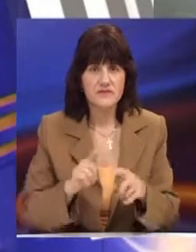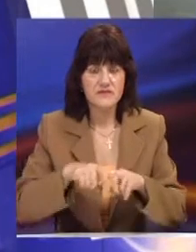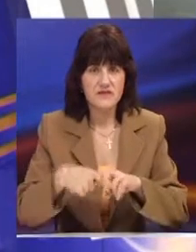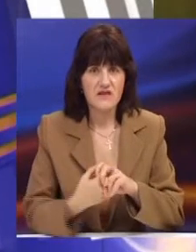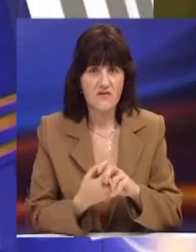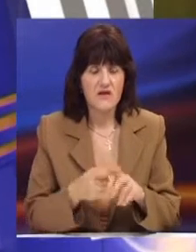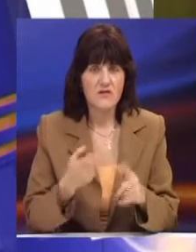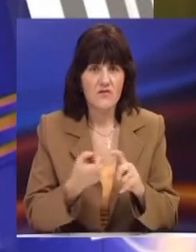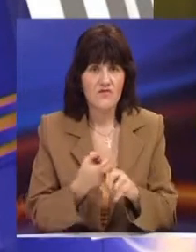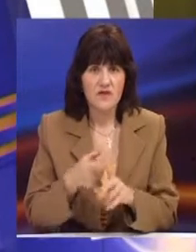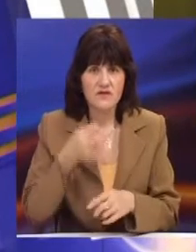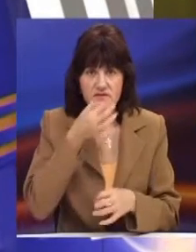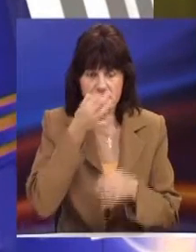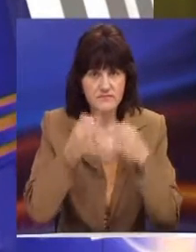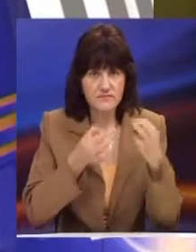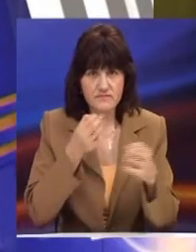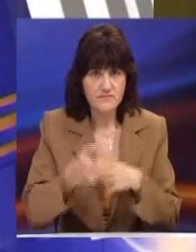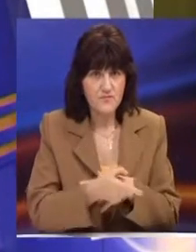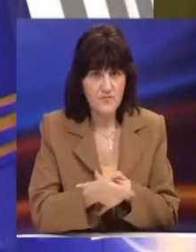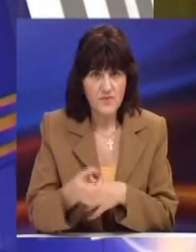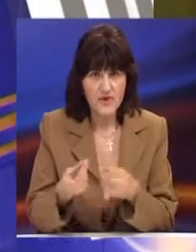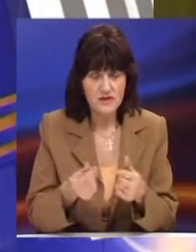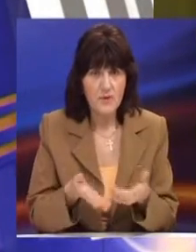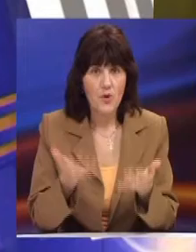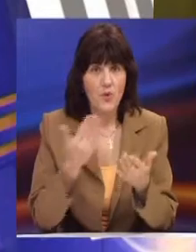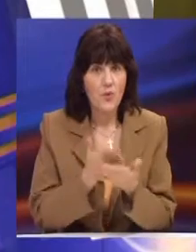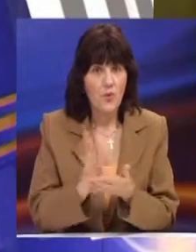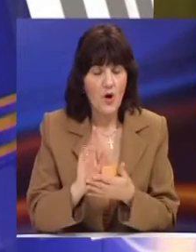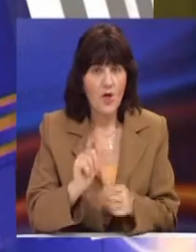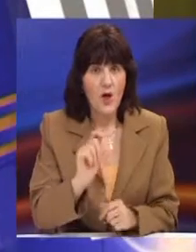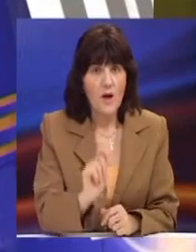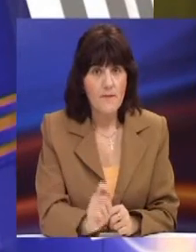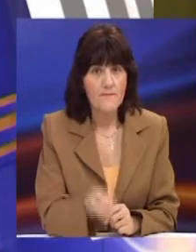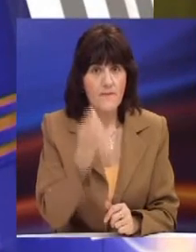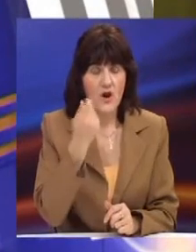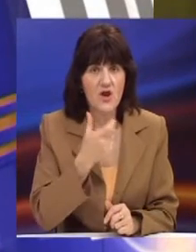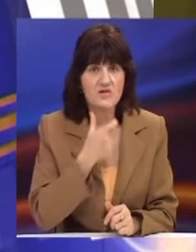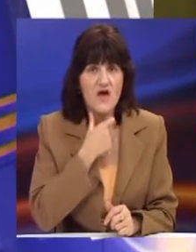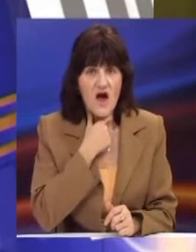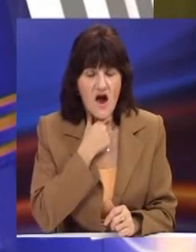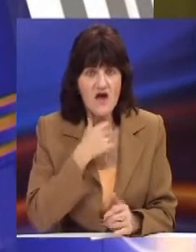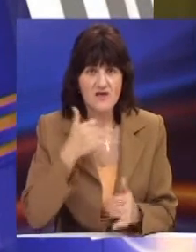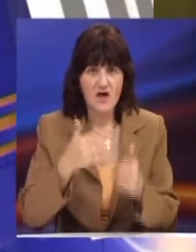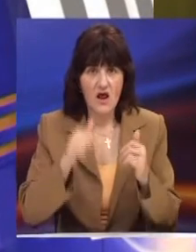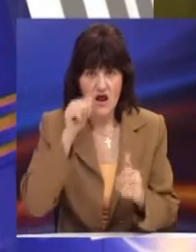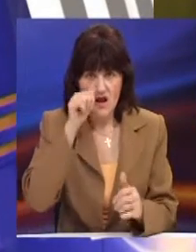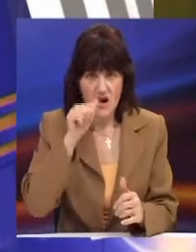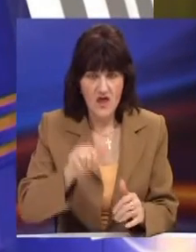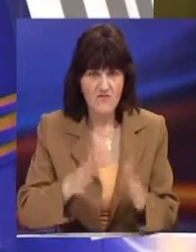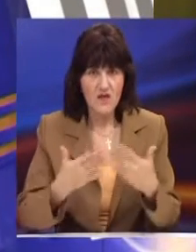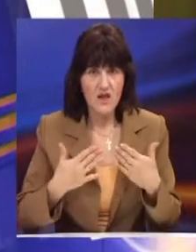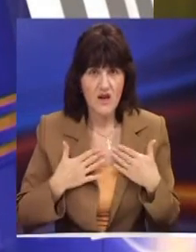ispitivanja. Ono što svakako jeste benefit, da ukoliko se pronađe, da kažemo, gas ili nafta na